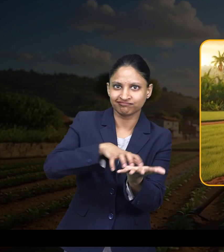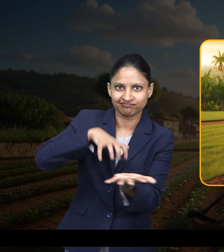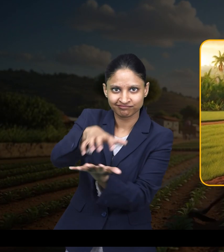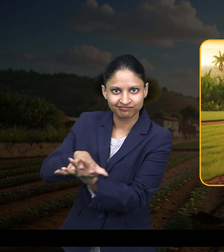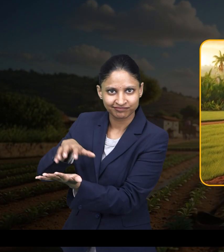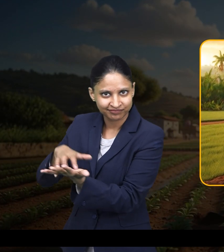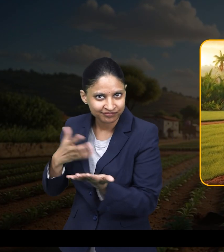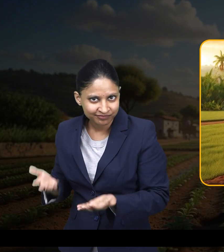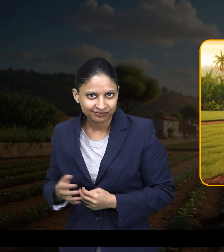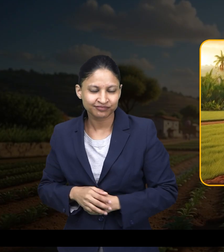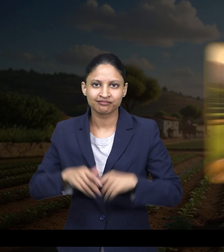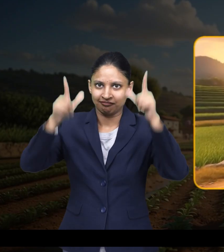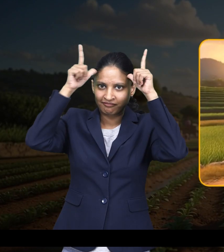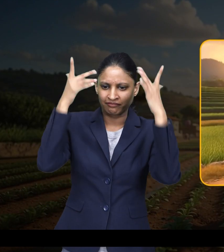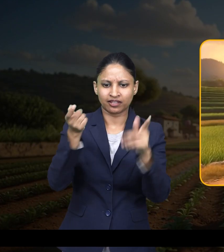नांगर,